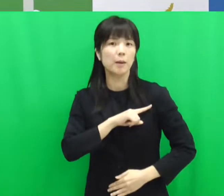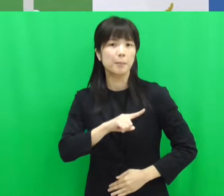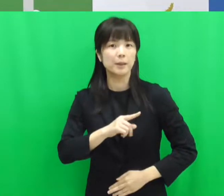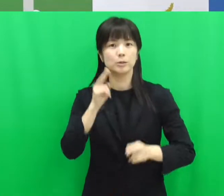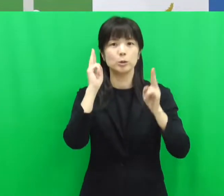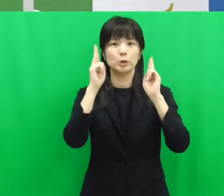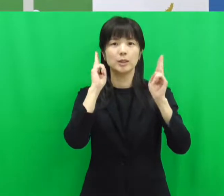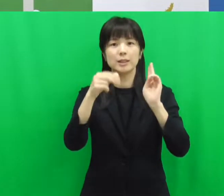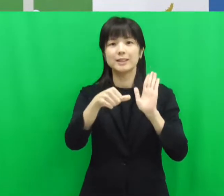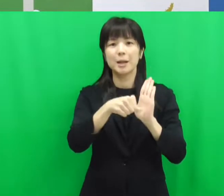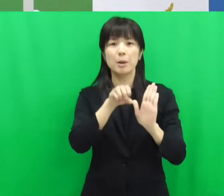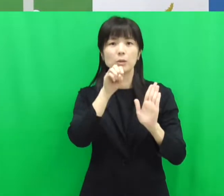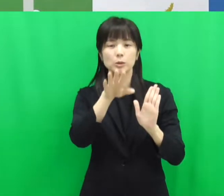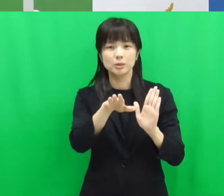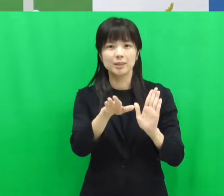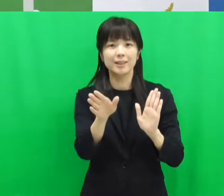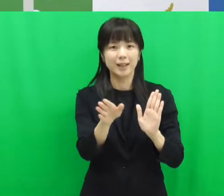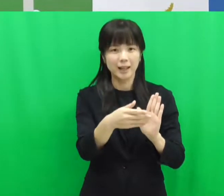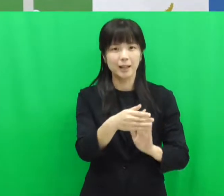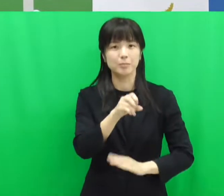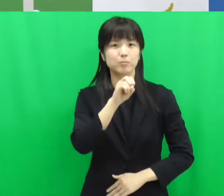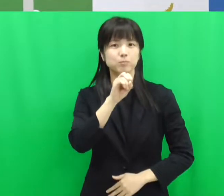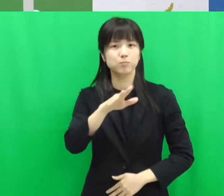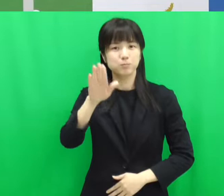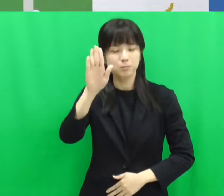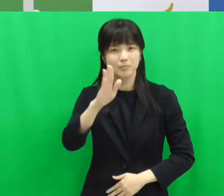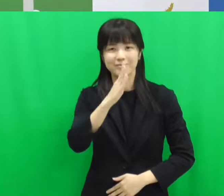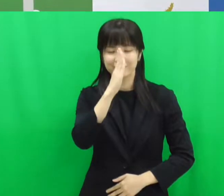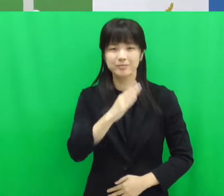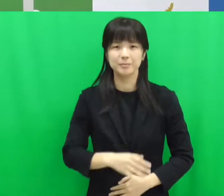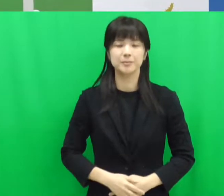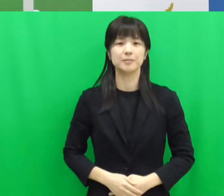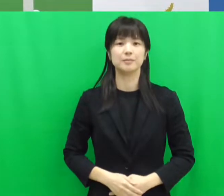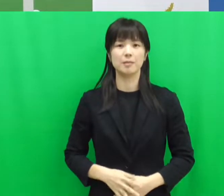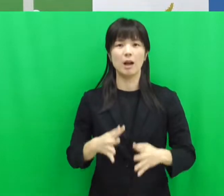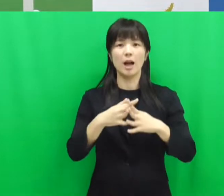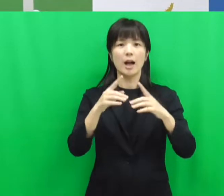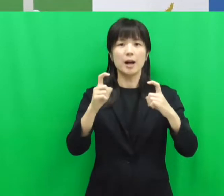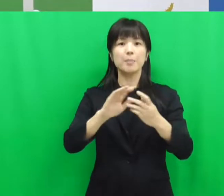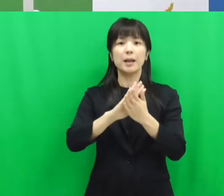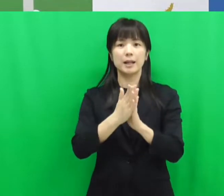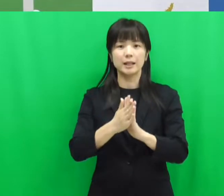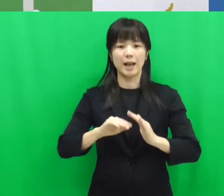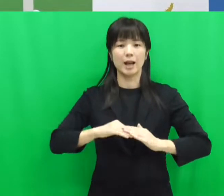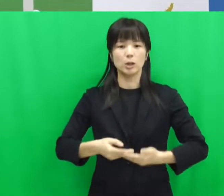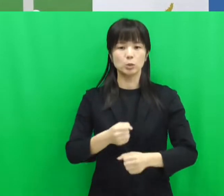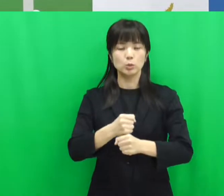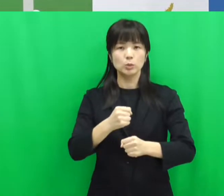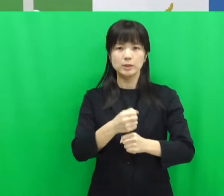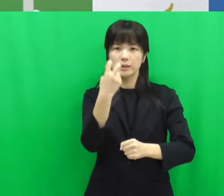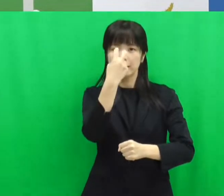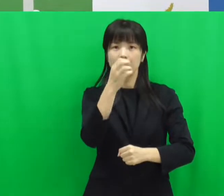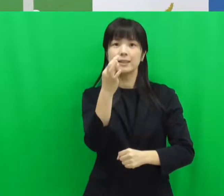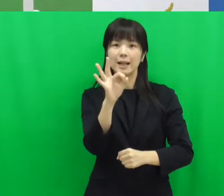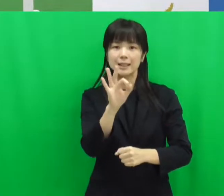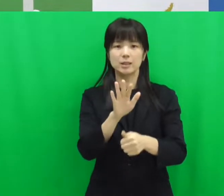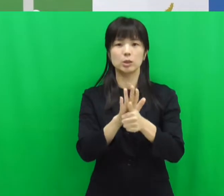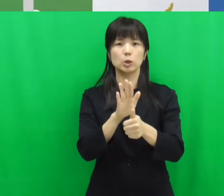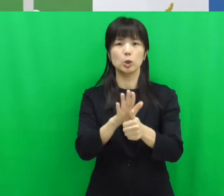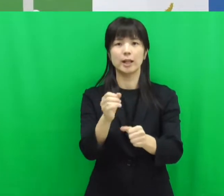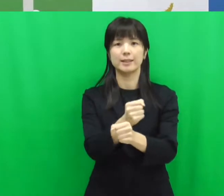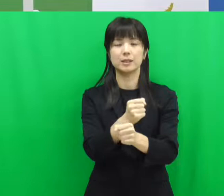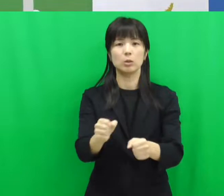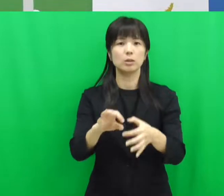をお名乗り願います。それでははじめに宮城県不妊検査費助成事業の開始について質問ございますでしょうか。